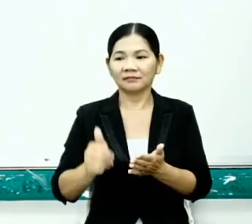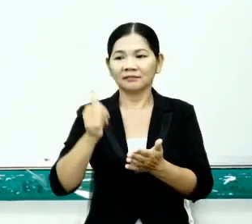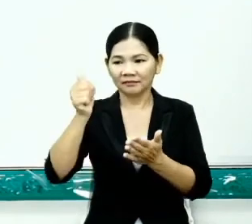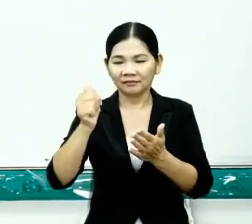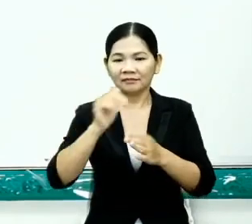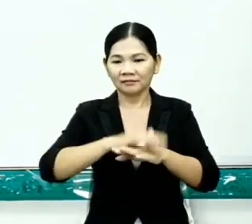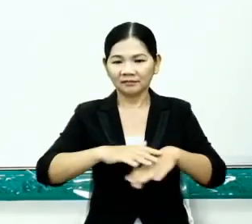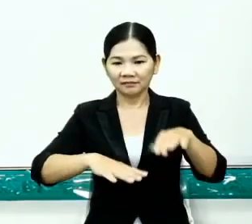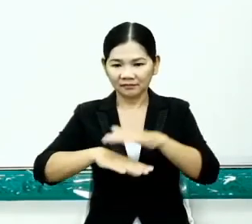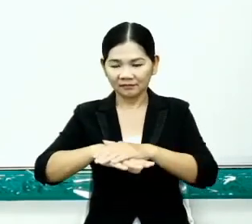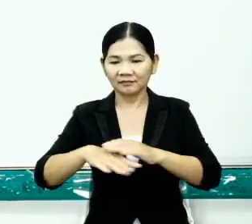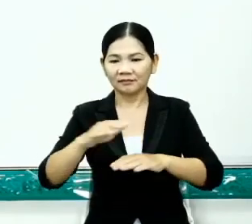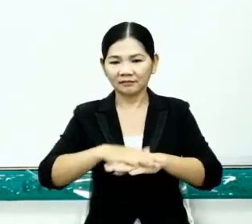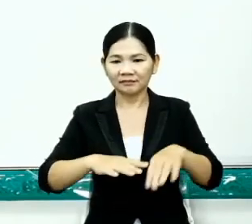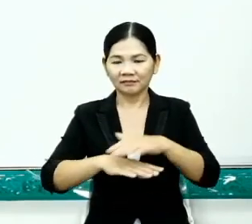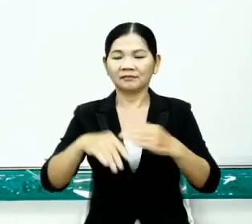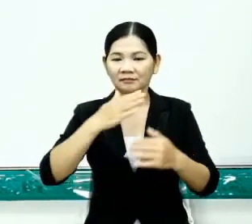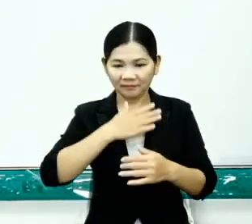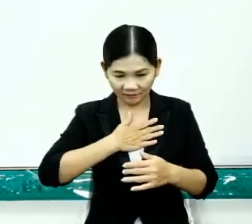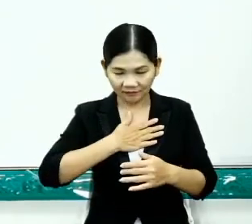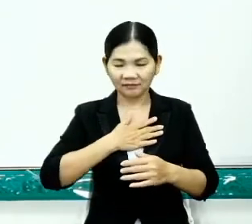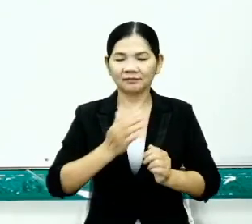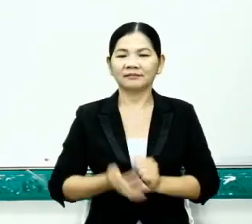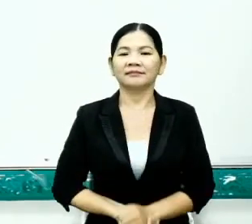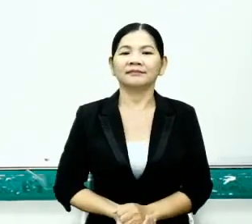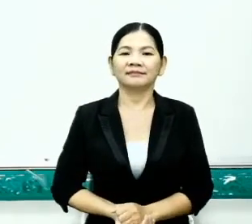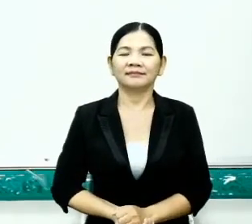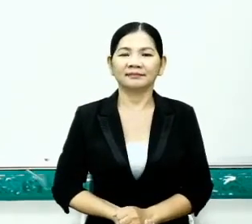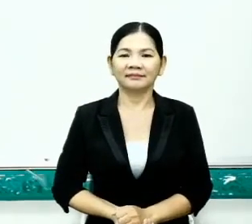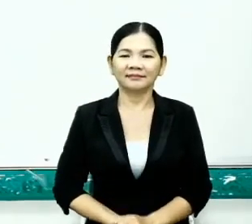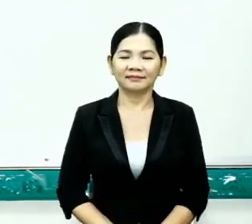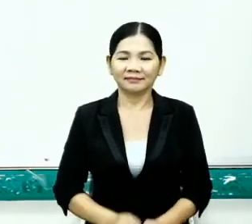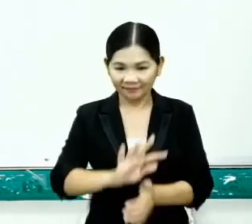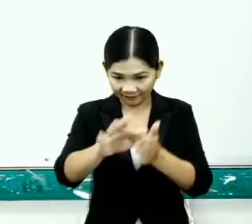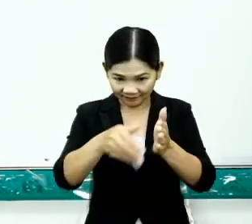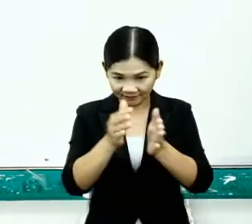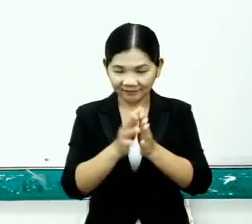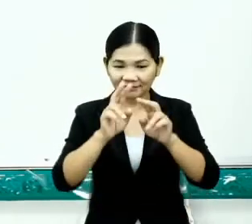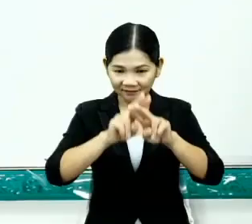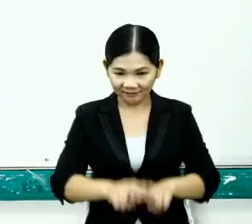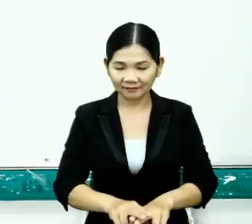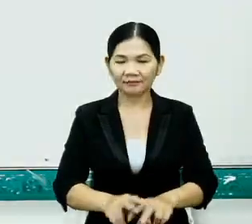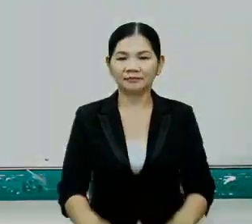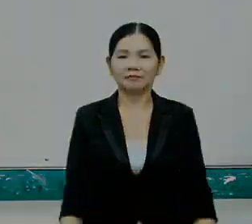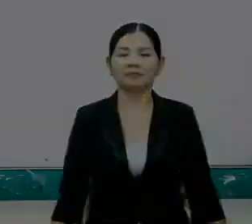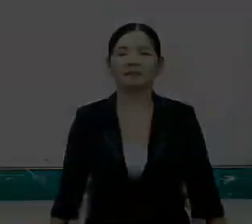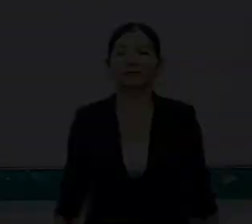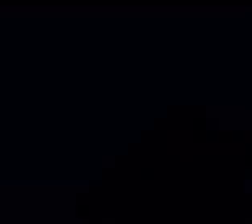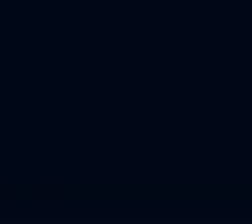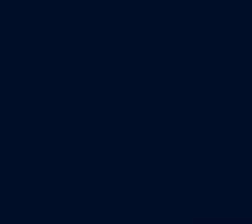តឆាយអើងអើយដោយសារដៃខ្ញុំចាអរគុណកូនគួយចោ